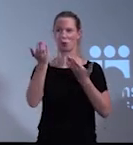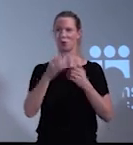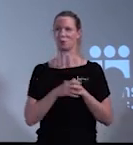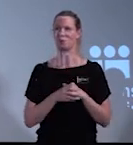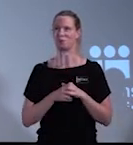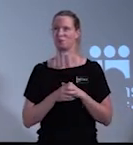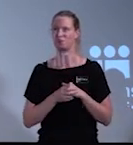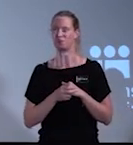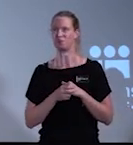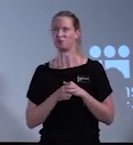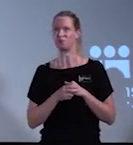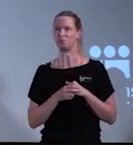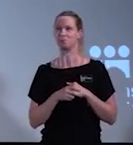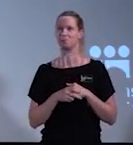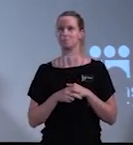är så välkommen.